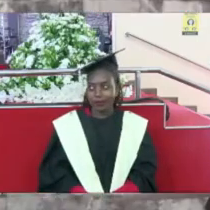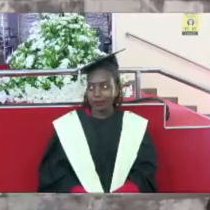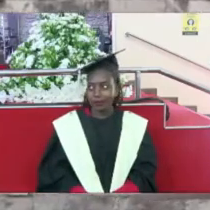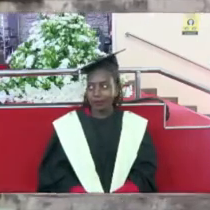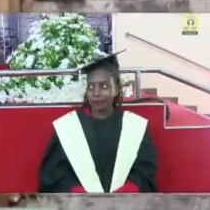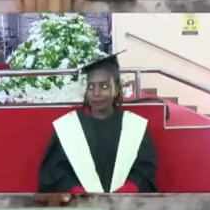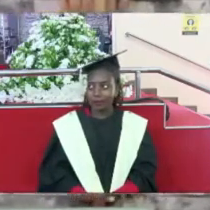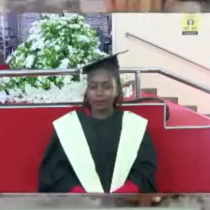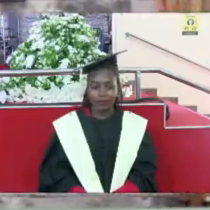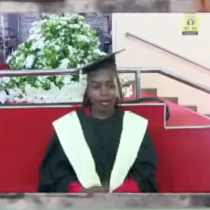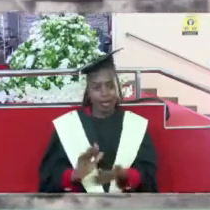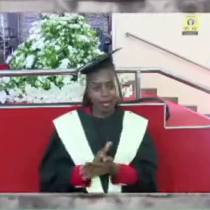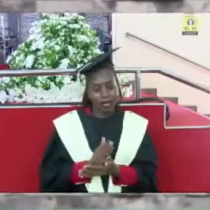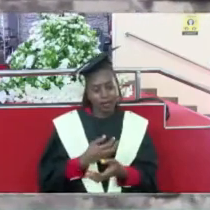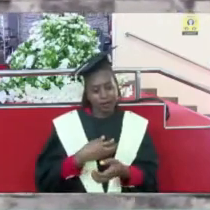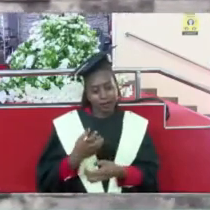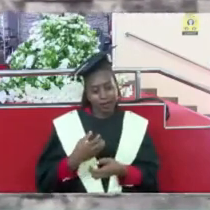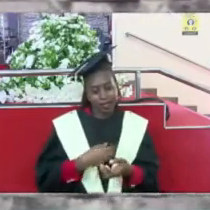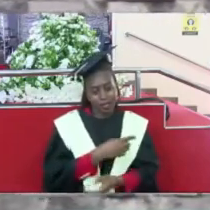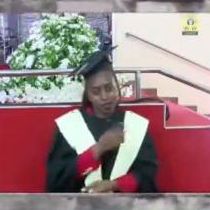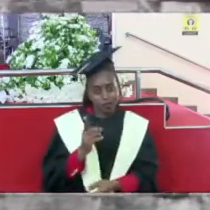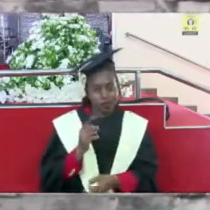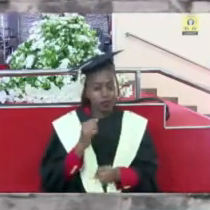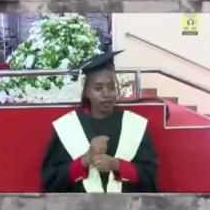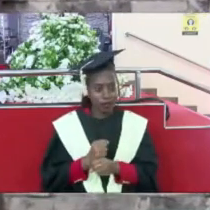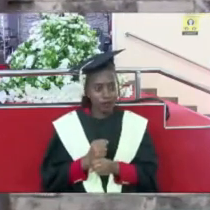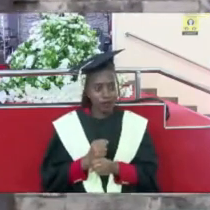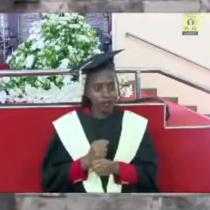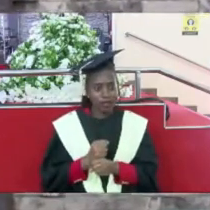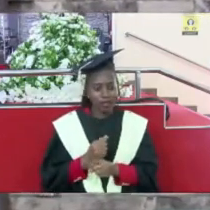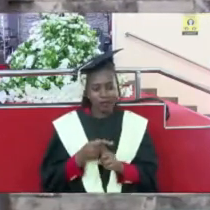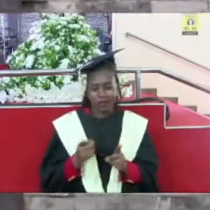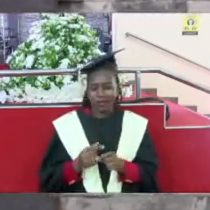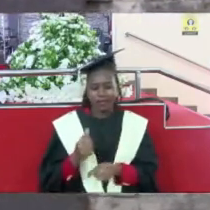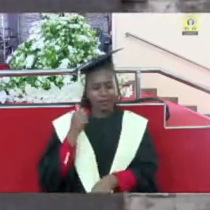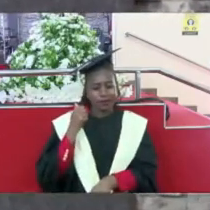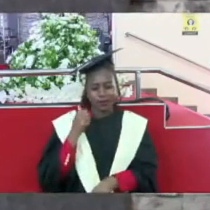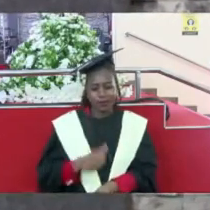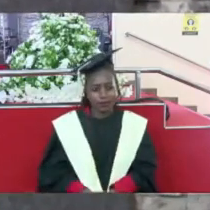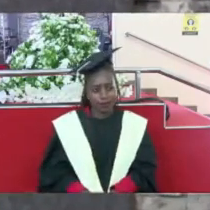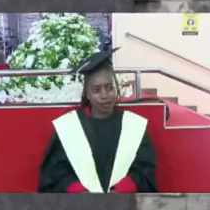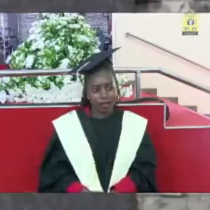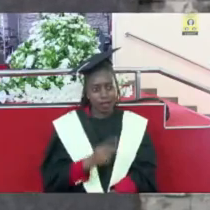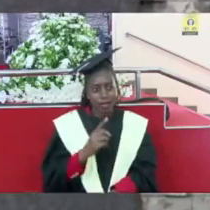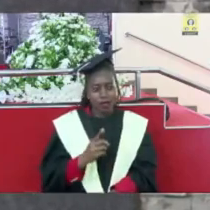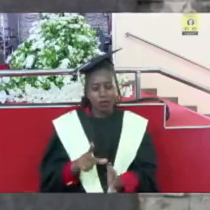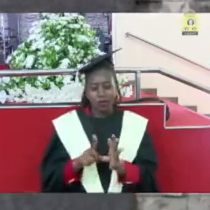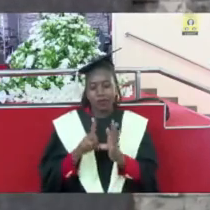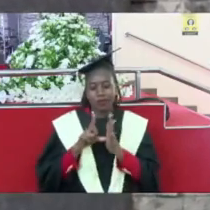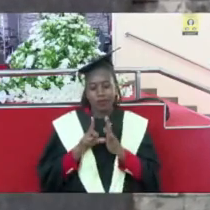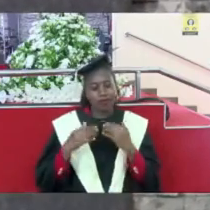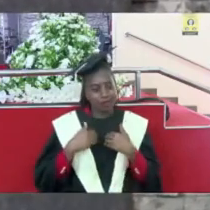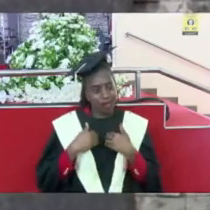There are some business that you guys are doing. Kuna mabiashara ambazo. Na imekata. And it has refused. Umekopa. Na